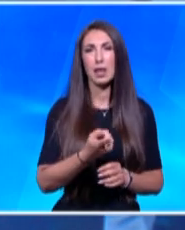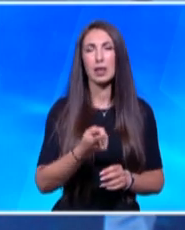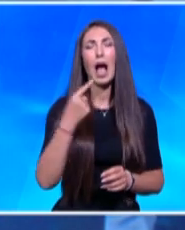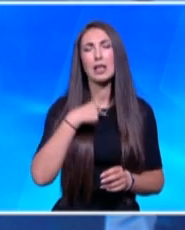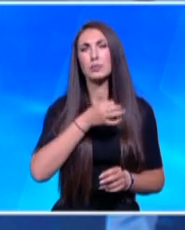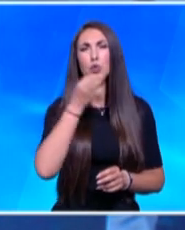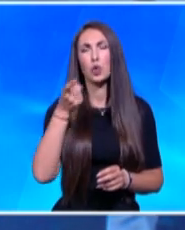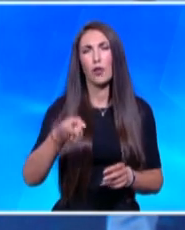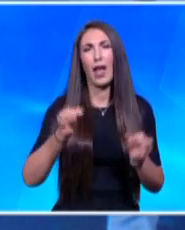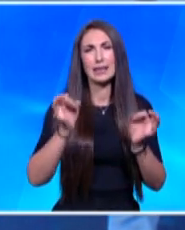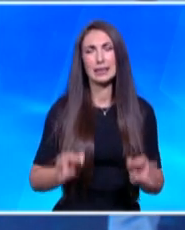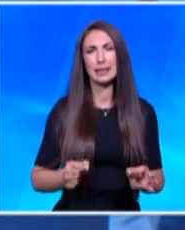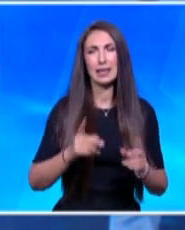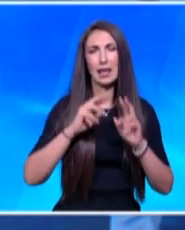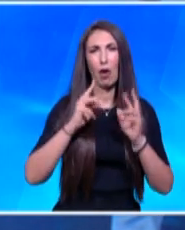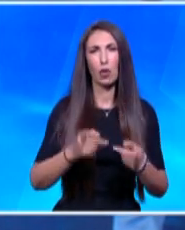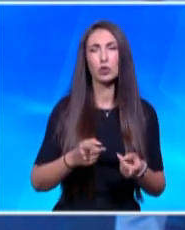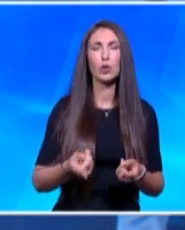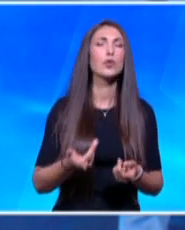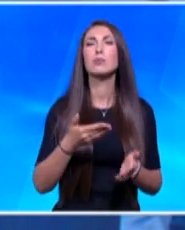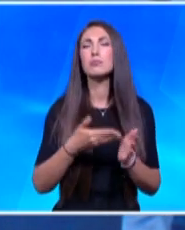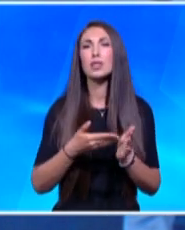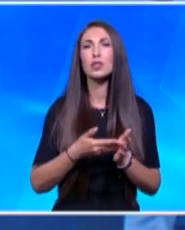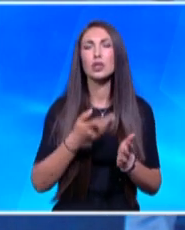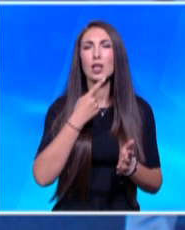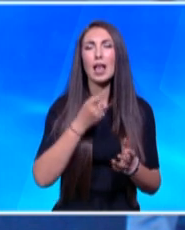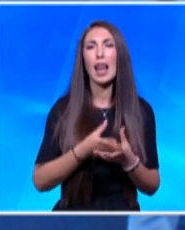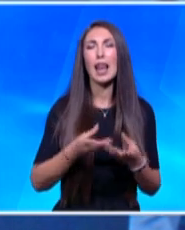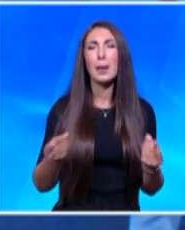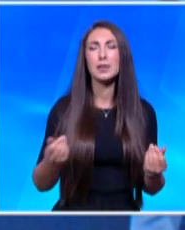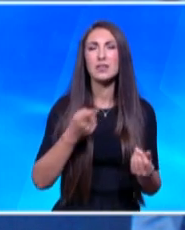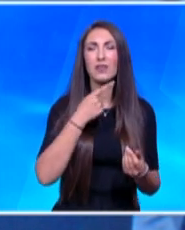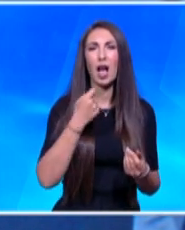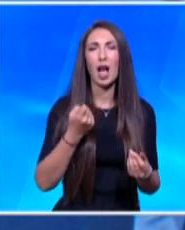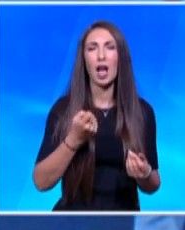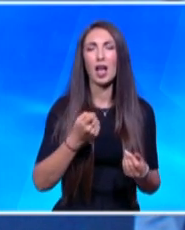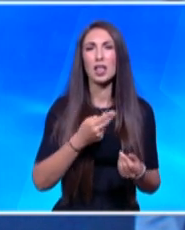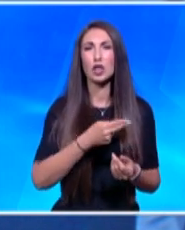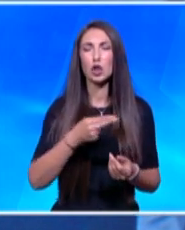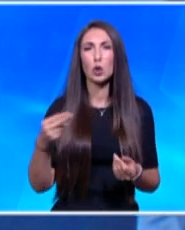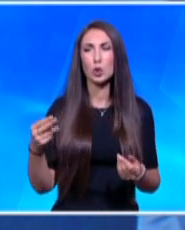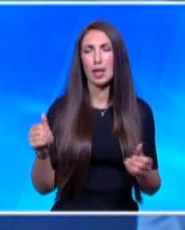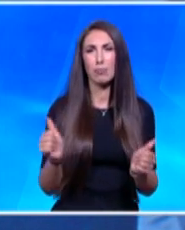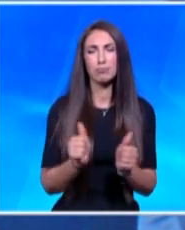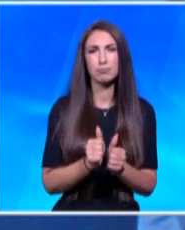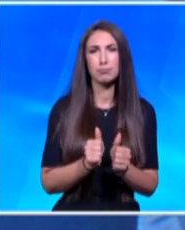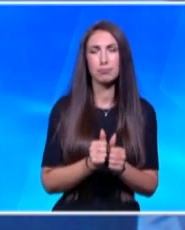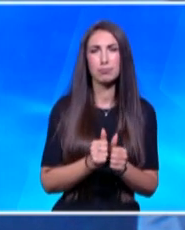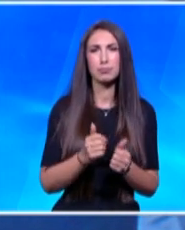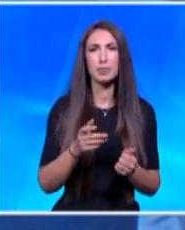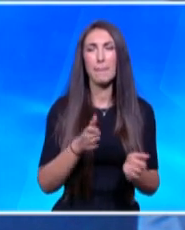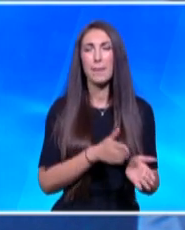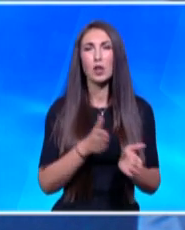истина. И то е истина, защото при положение, че липсваше институционалния така съединител или трансмисия